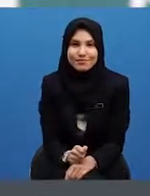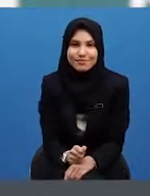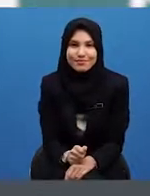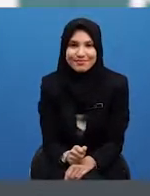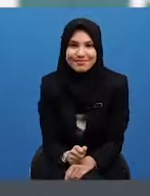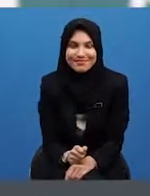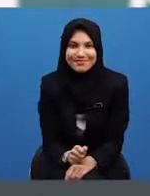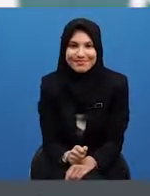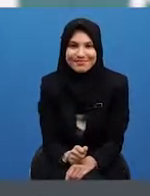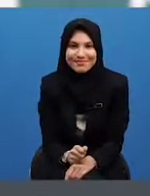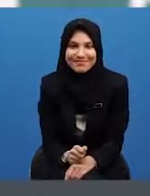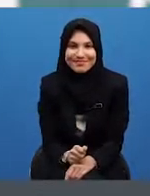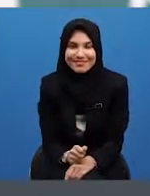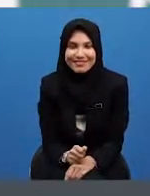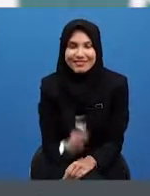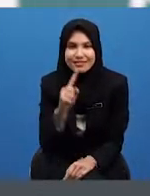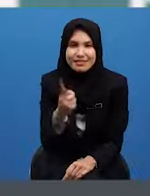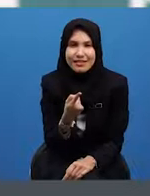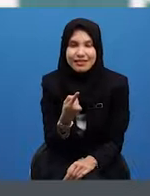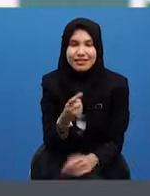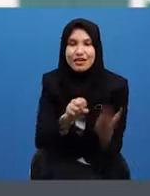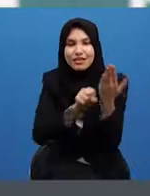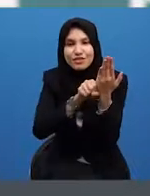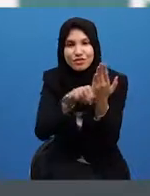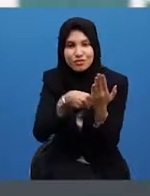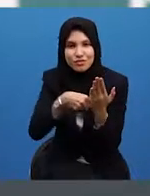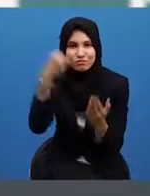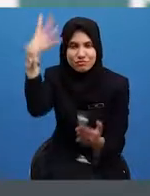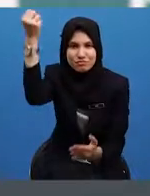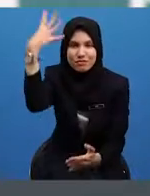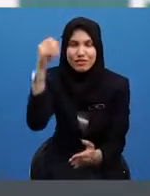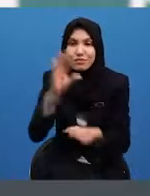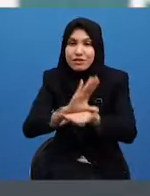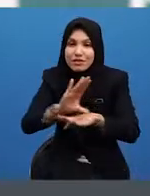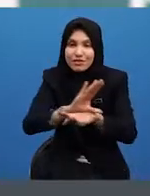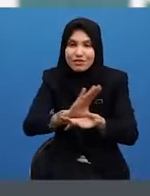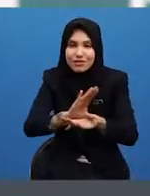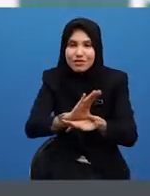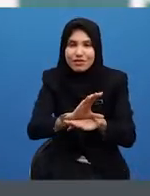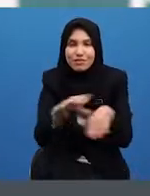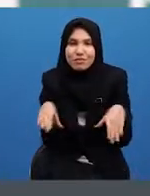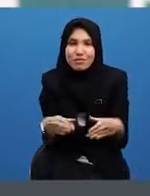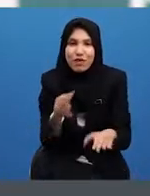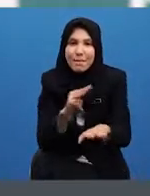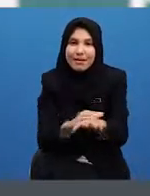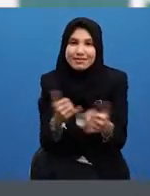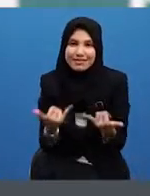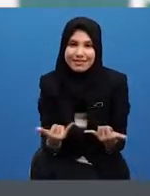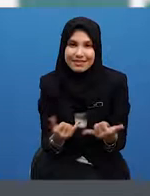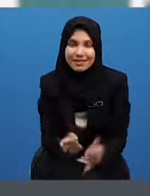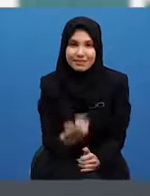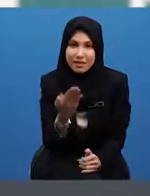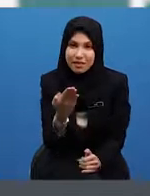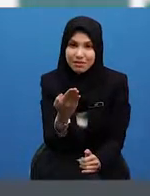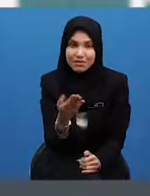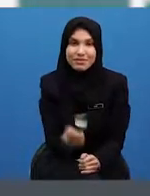sajalah sumber cahaya yang cek gu boleh guna buat masa sekarang kamu masih